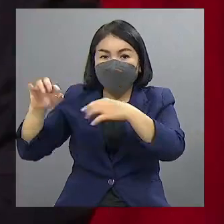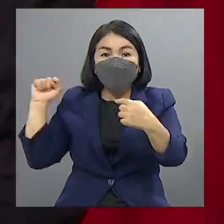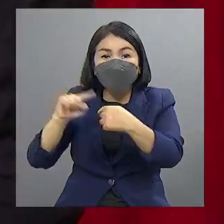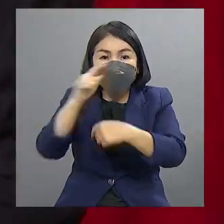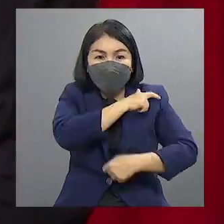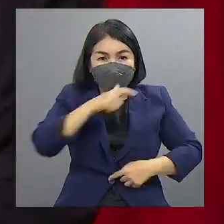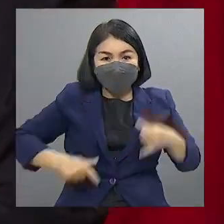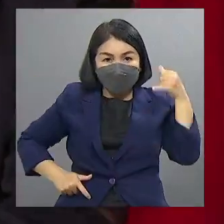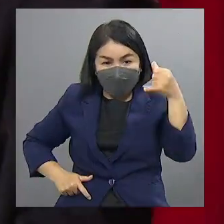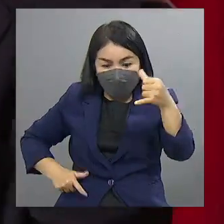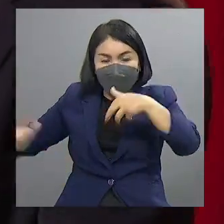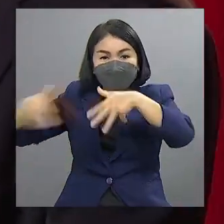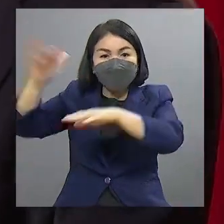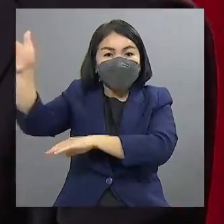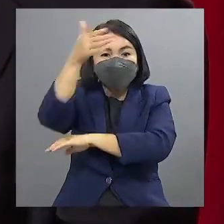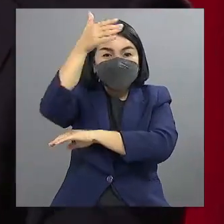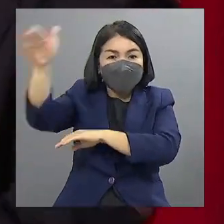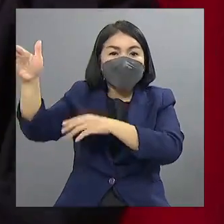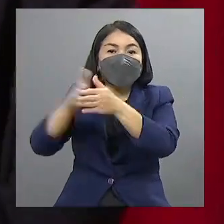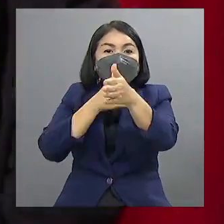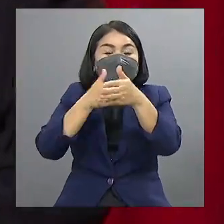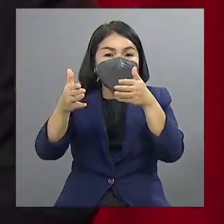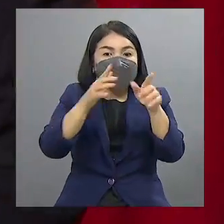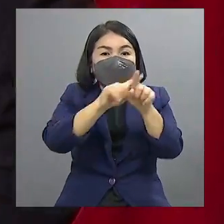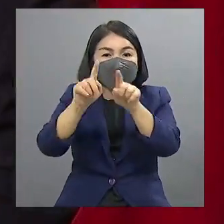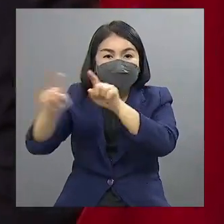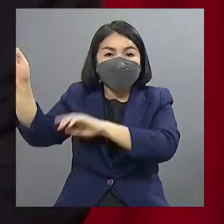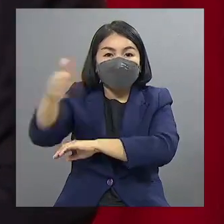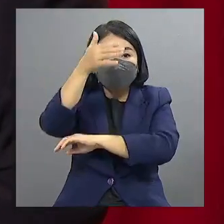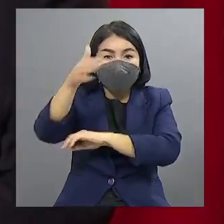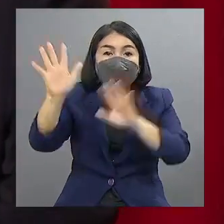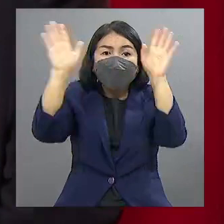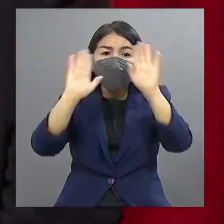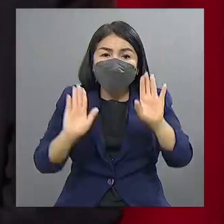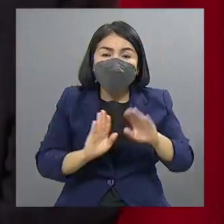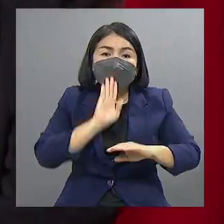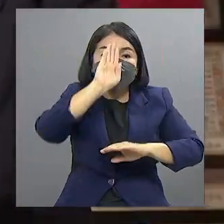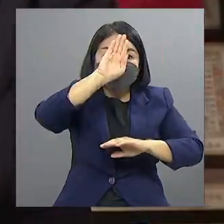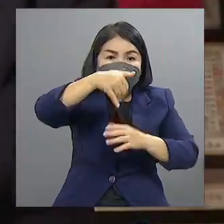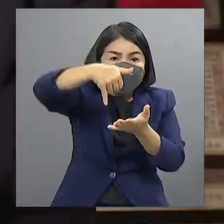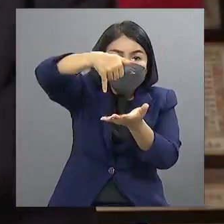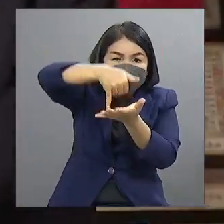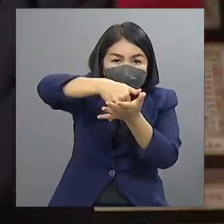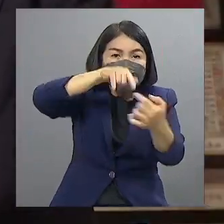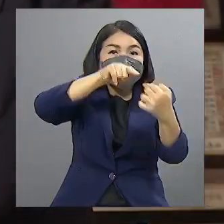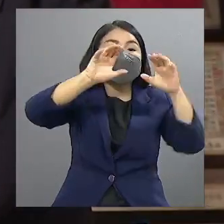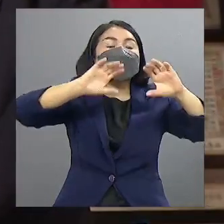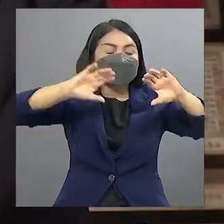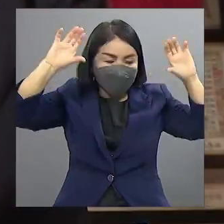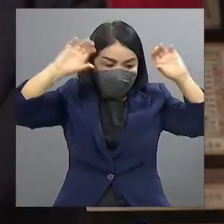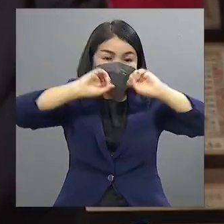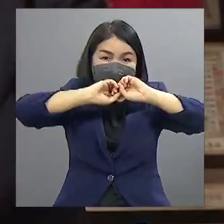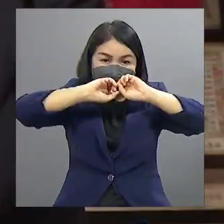คือธงช้างเผือกทรงเครื่องยืนแท่นนะครับอย่างข้างหลังผมนี้เป็นธงชาติสำหรับหน่วยงานราชการทั้ง2แบบนั้นประกาศใช้ใน